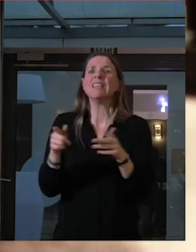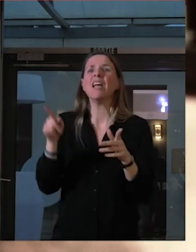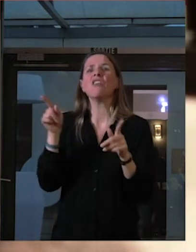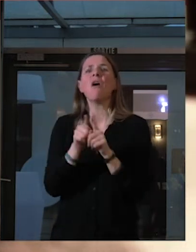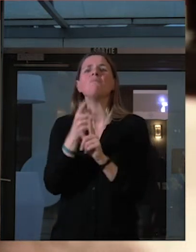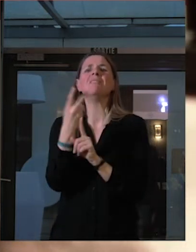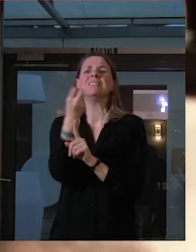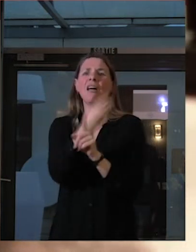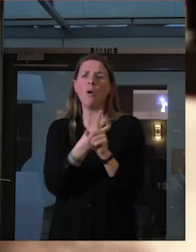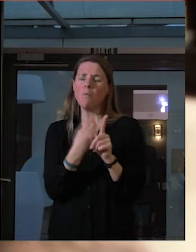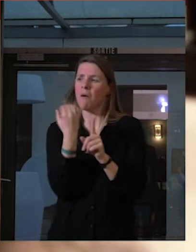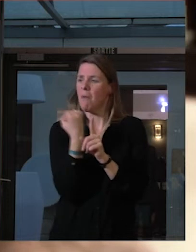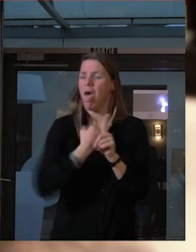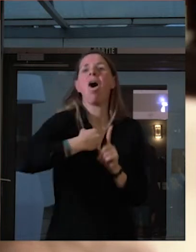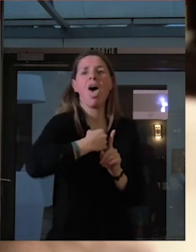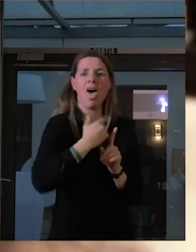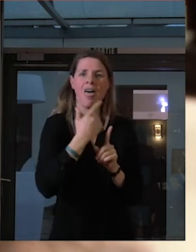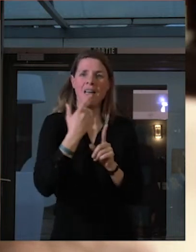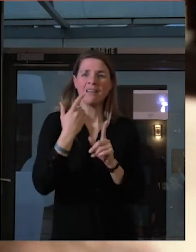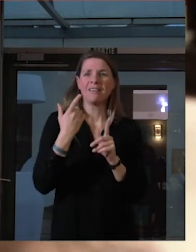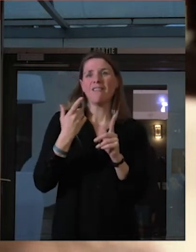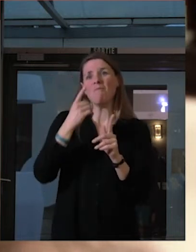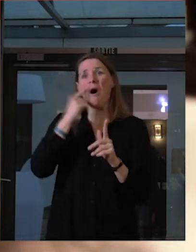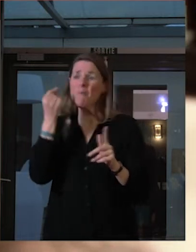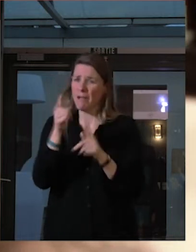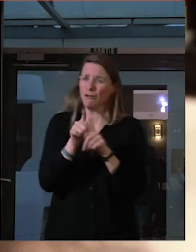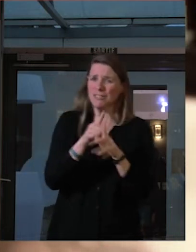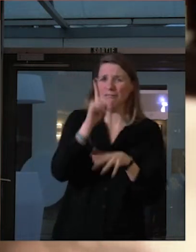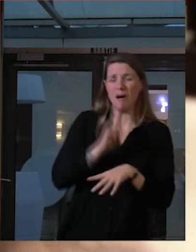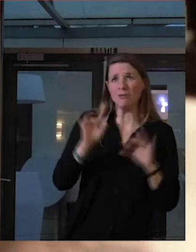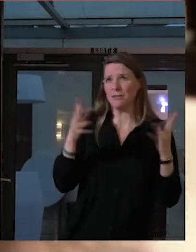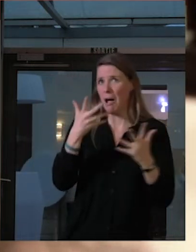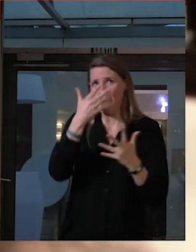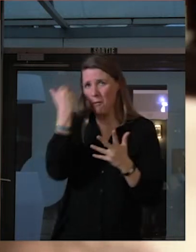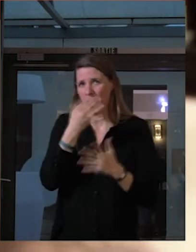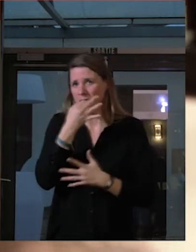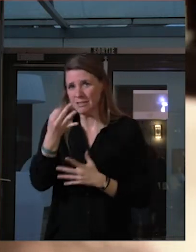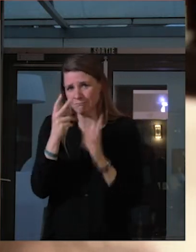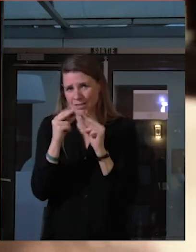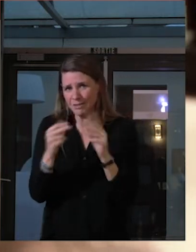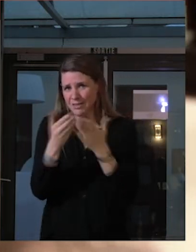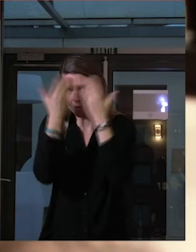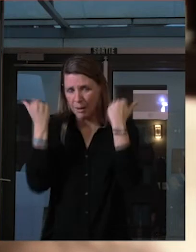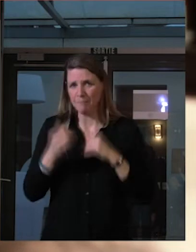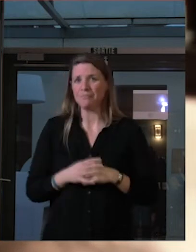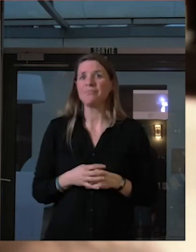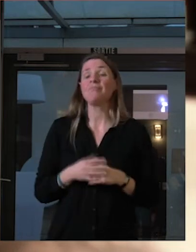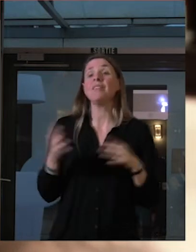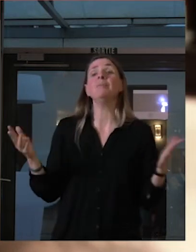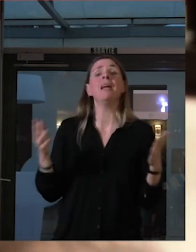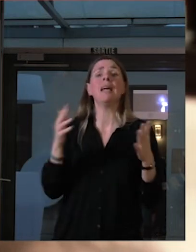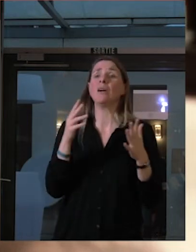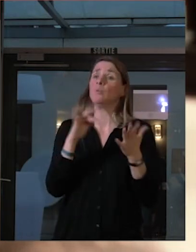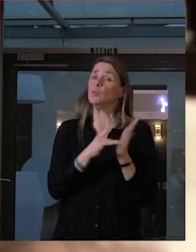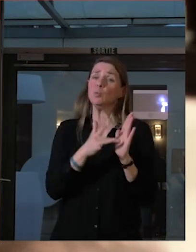qui devrait s'appeler le syndrome de l'imposteuse, hein, je pense, au bout d'un moment, je ne sais pas comment dire, mais parce que c'est effectivement dans tous les